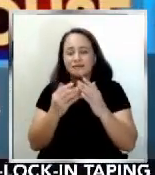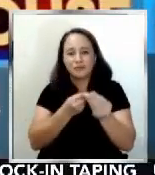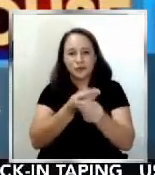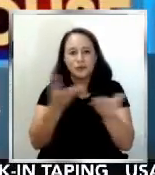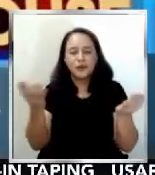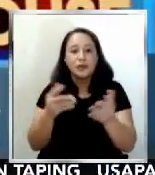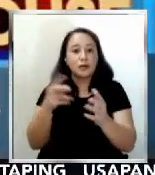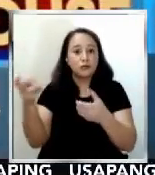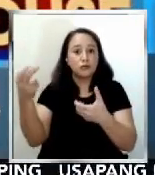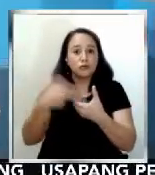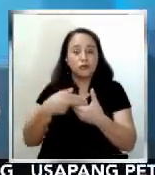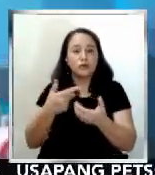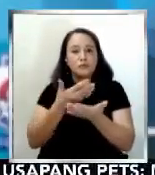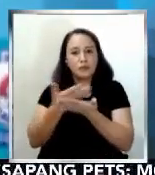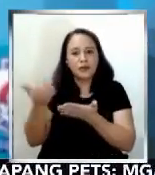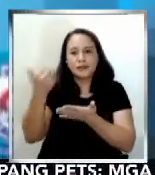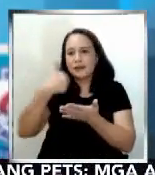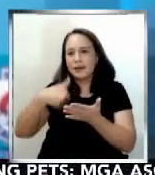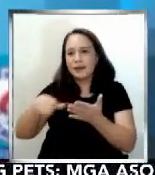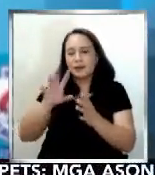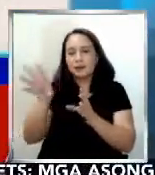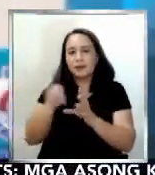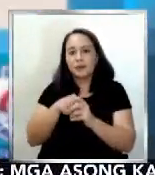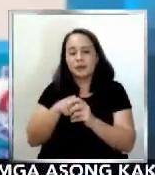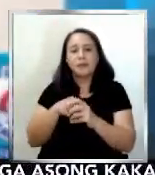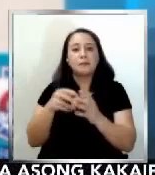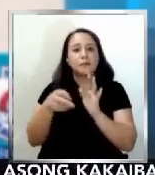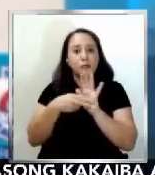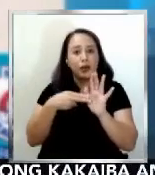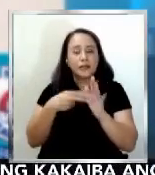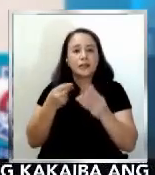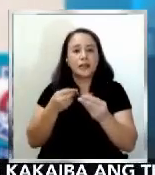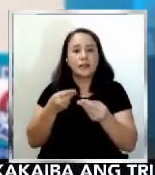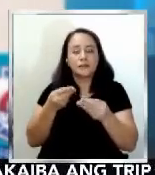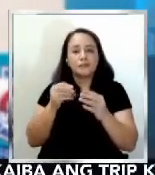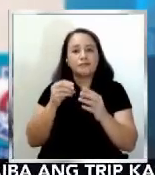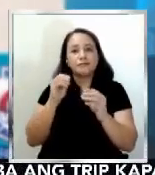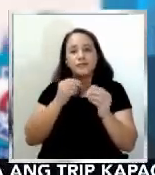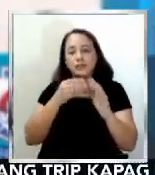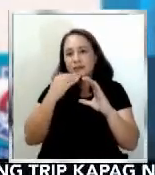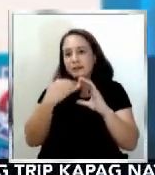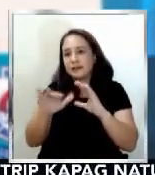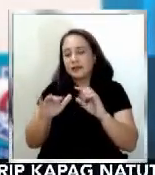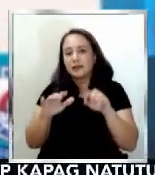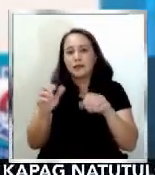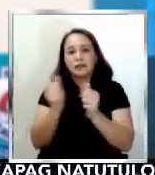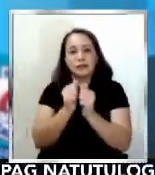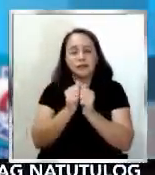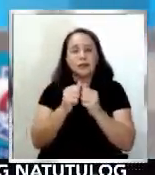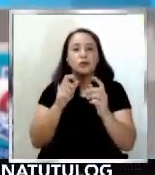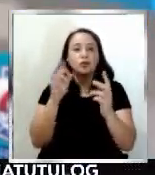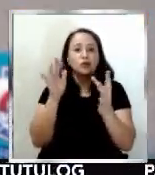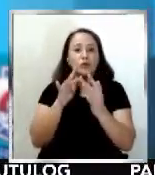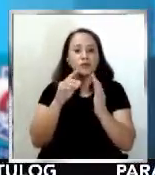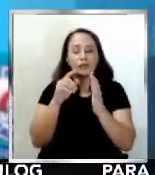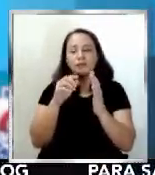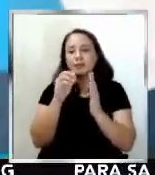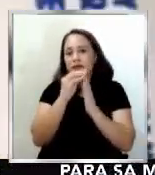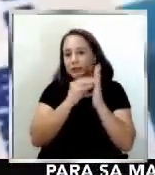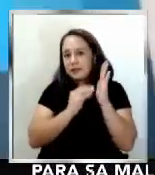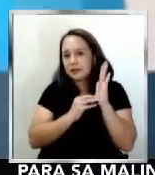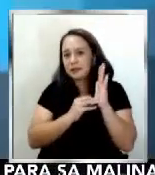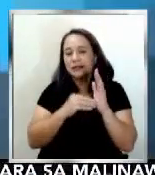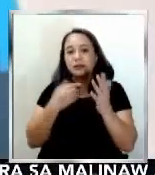bumili ng alinman sa participating brands at ipadala ang entries kasama ng inyong contact details sa Dropbox sa piling Mercury